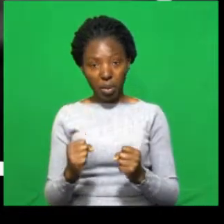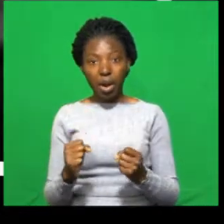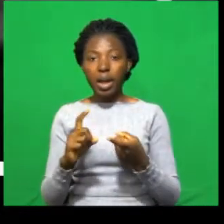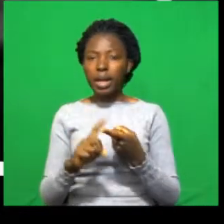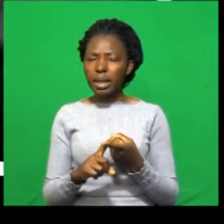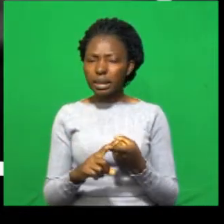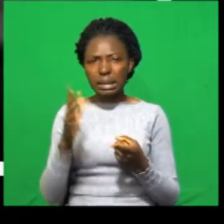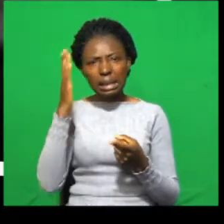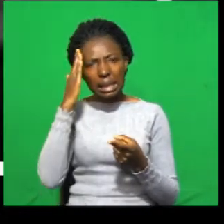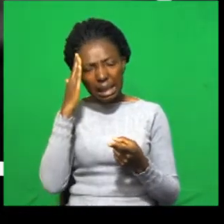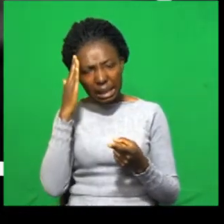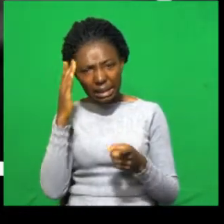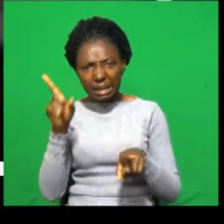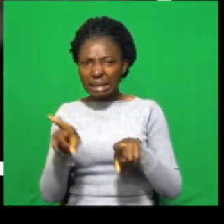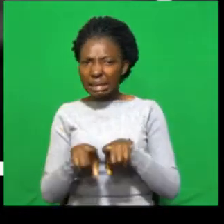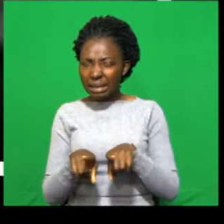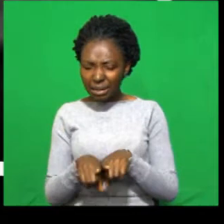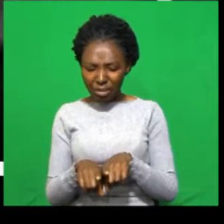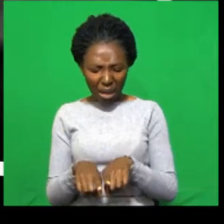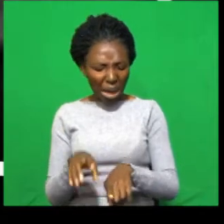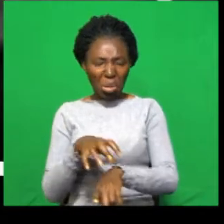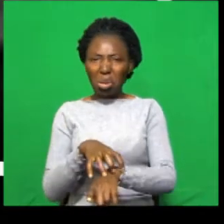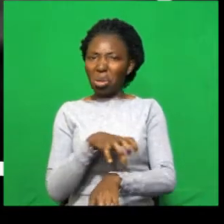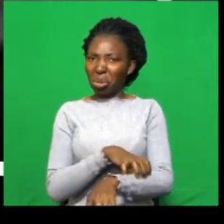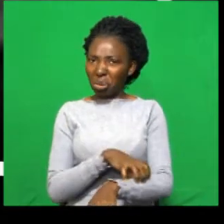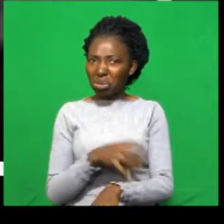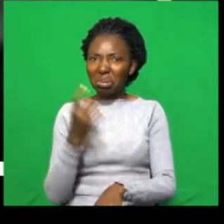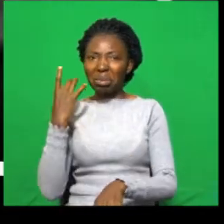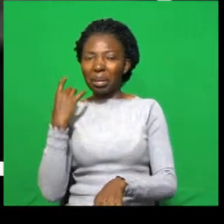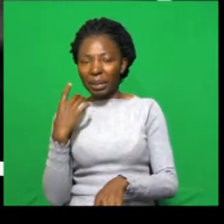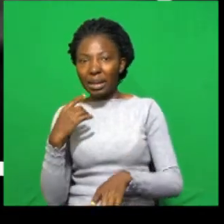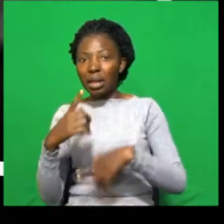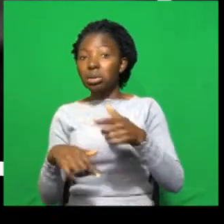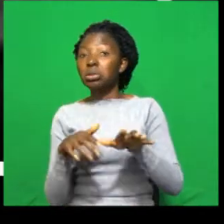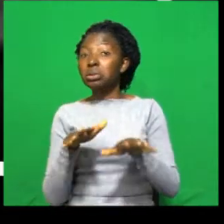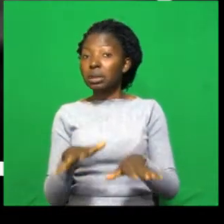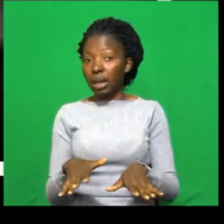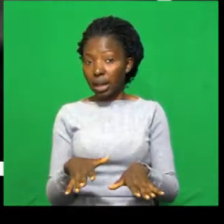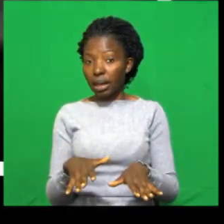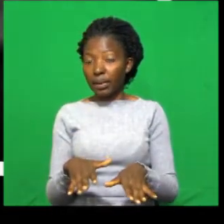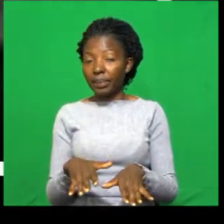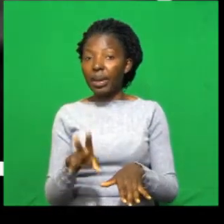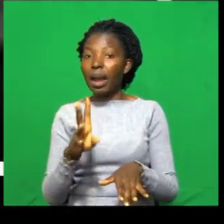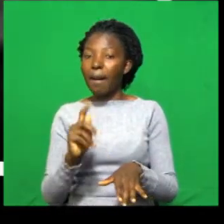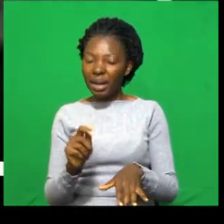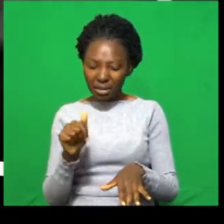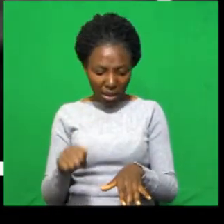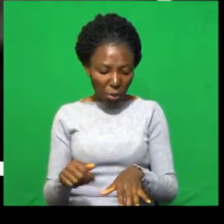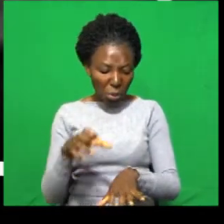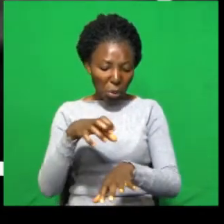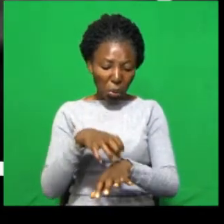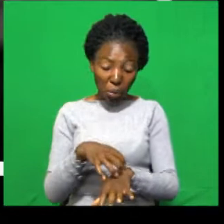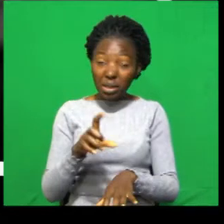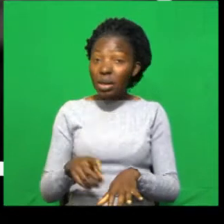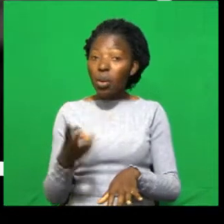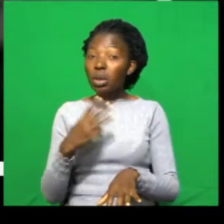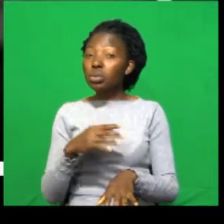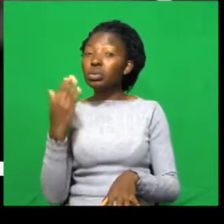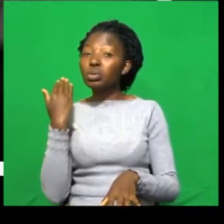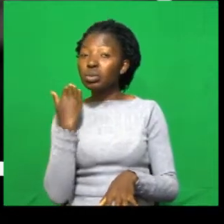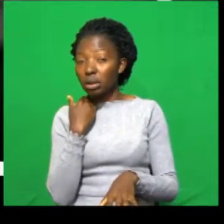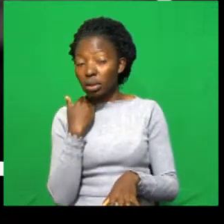Mumwe musoro wacho wakanga wakaita sowakakuvadzwa kusvikira parufu, asi vanga raifanira kuuraya rakanga